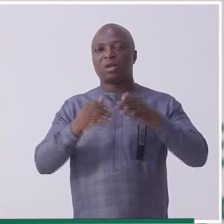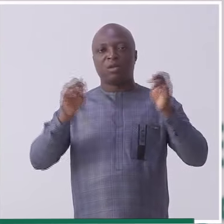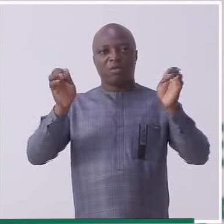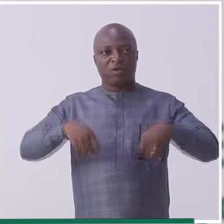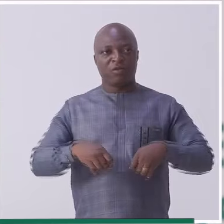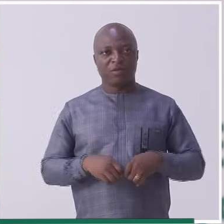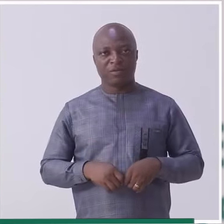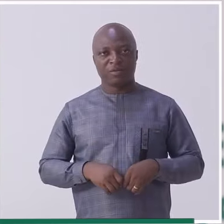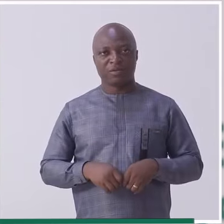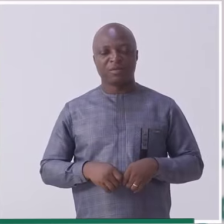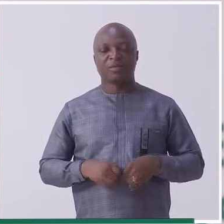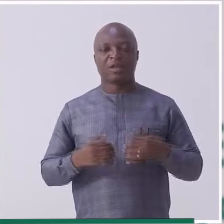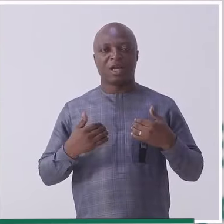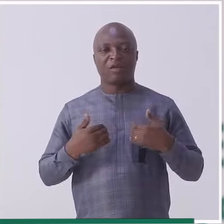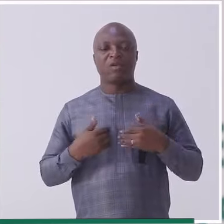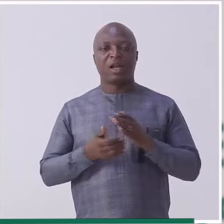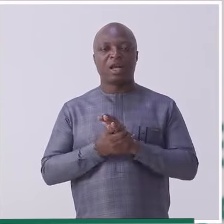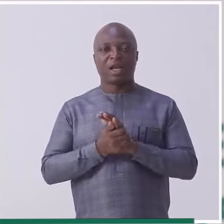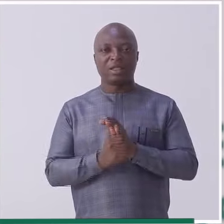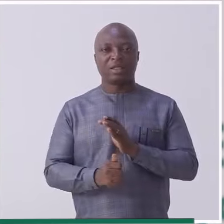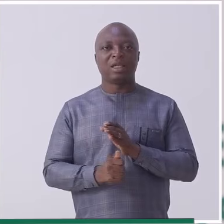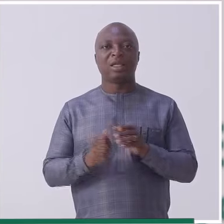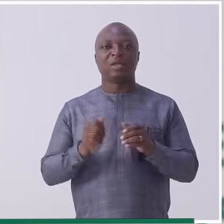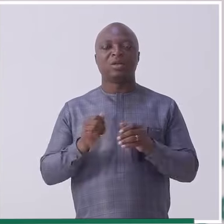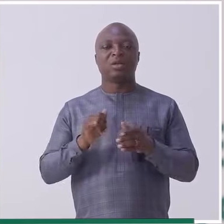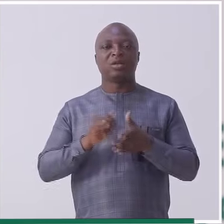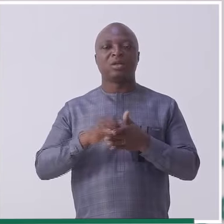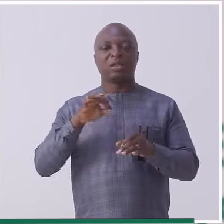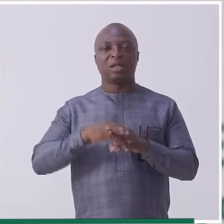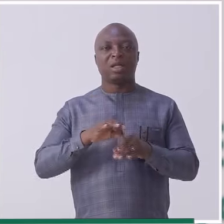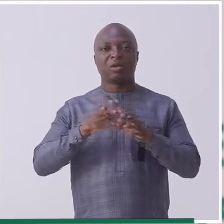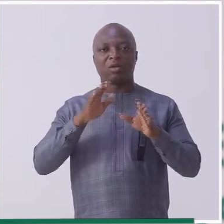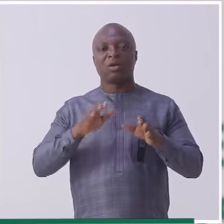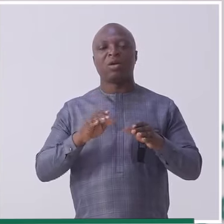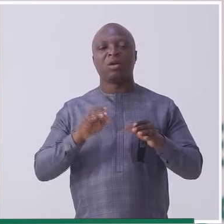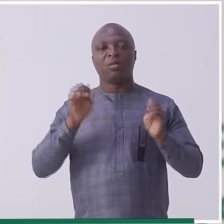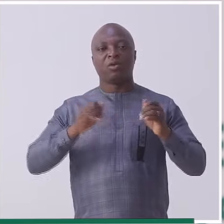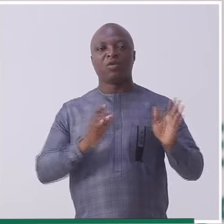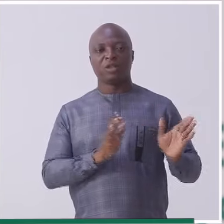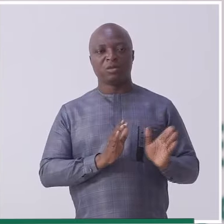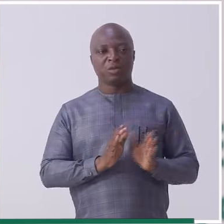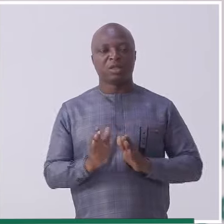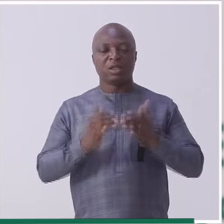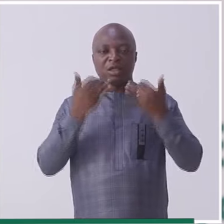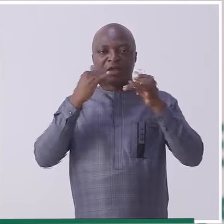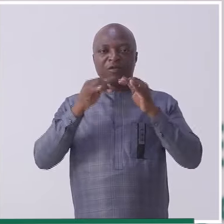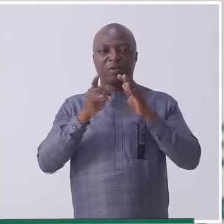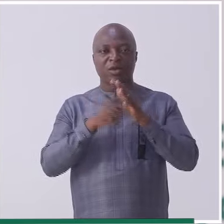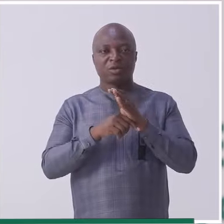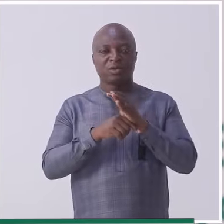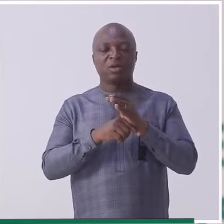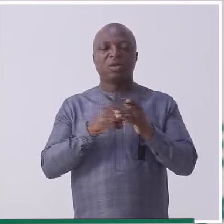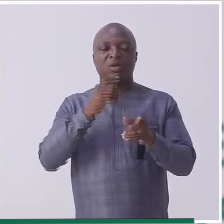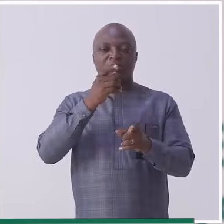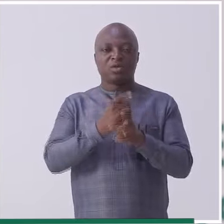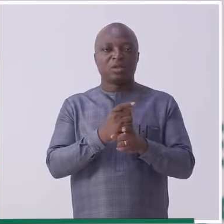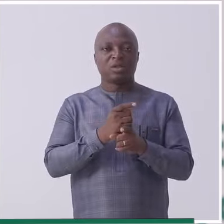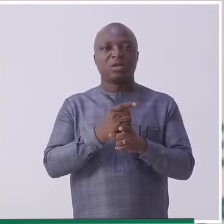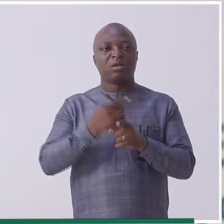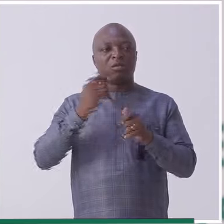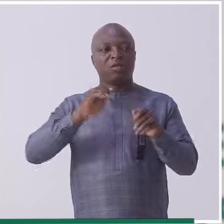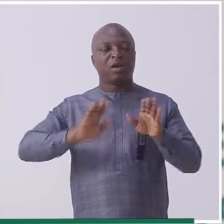peuvent avoir la qualité d'électeurs puissent disposer des informations idoines pour